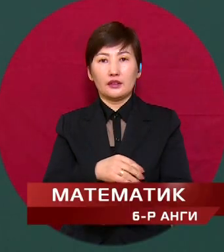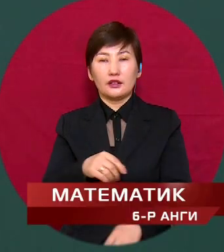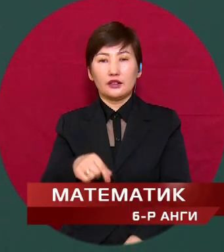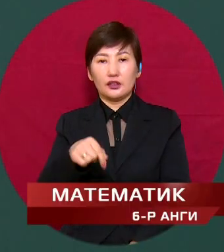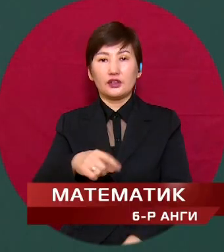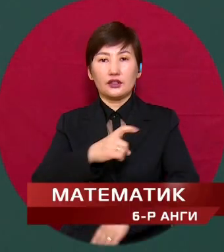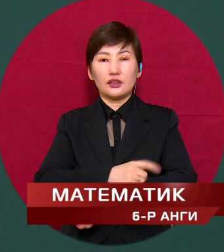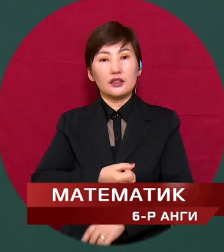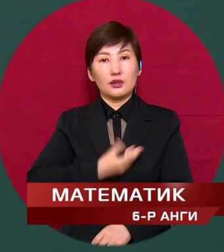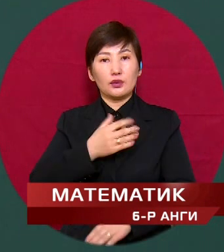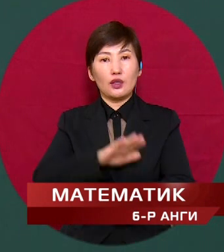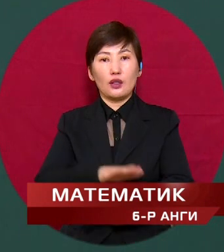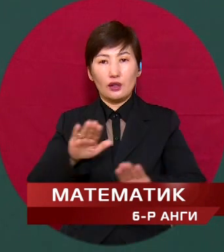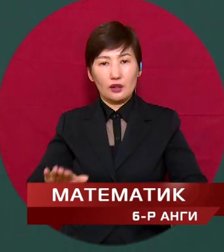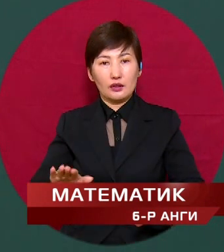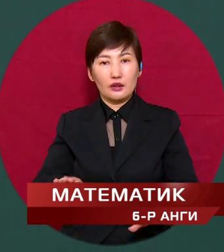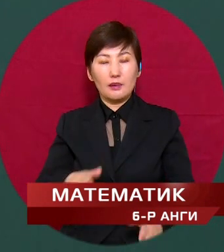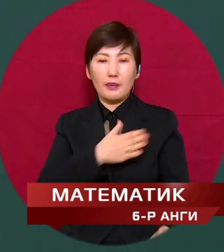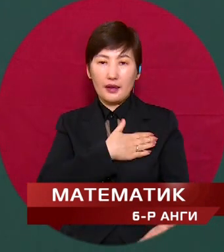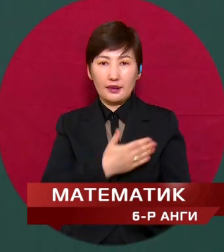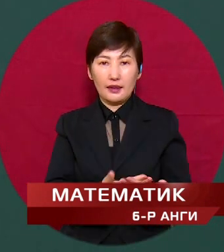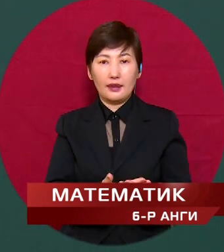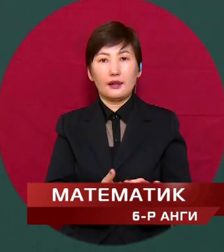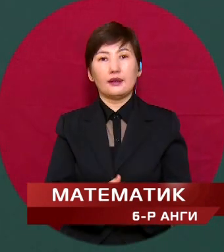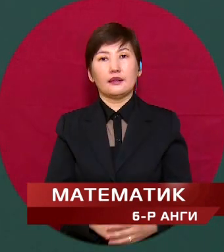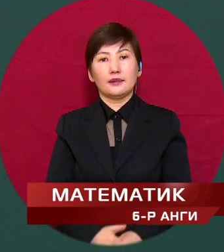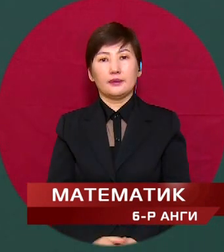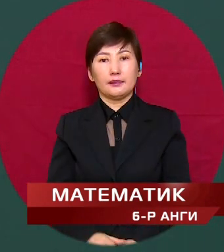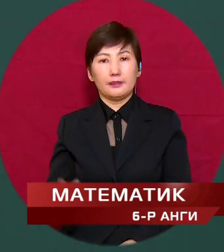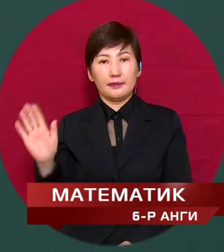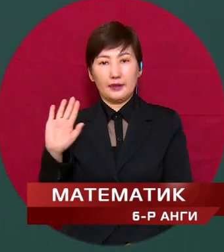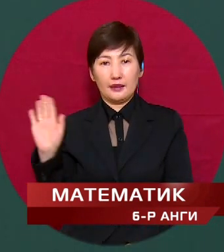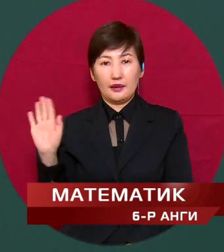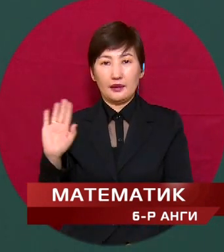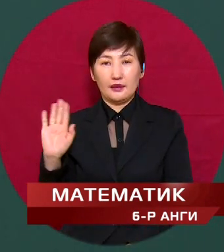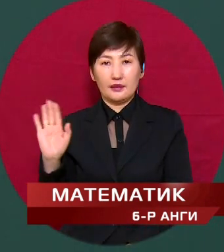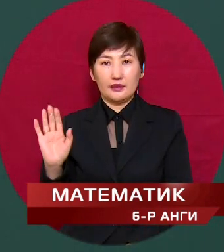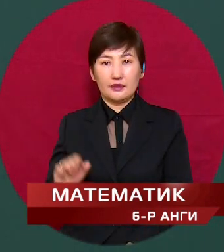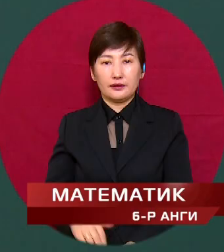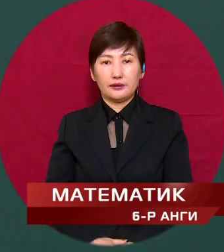За, өнөөдрийн хичээлд төвтэй оролцсон шавь нартай баярлалаа. За, баяртай.